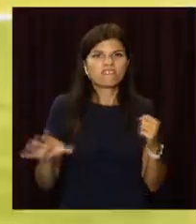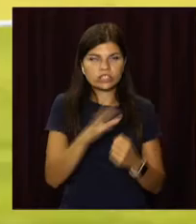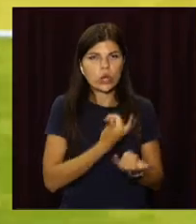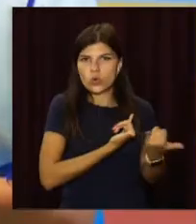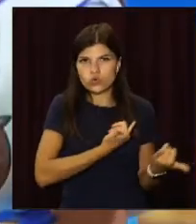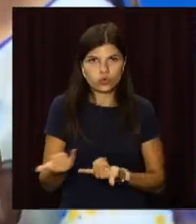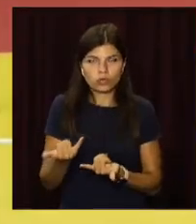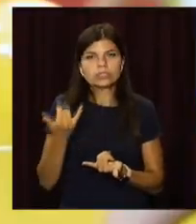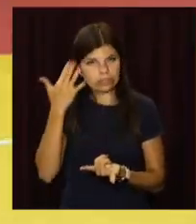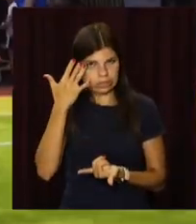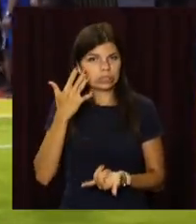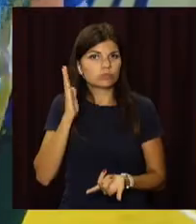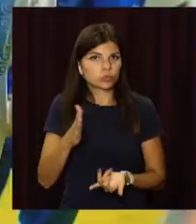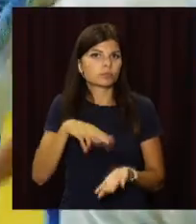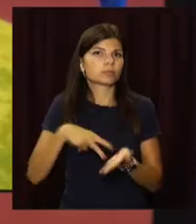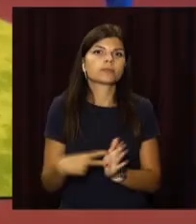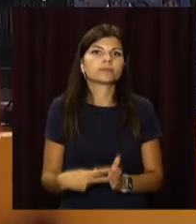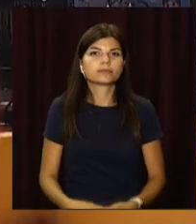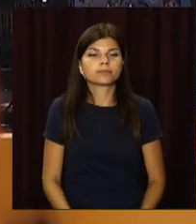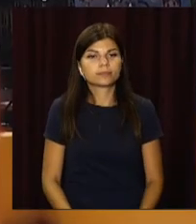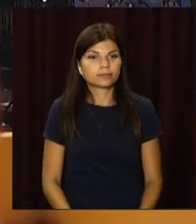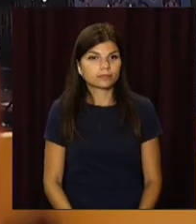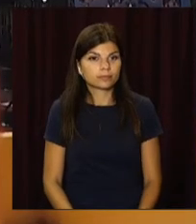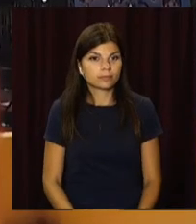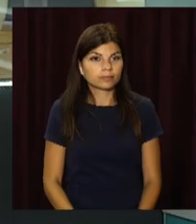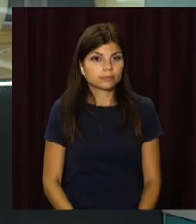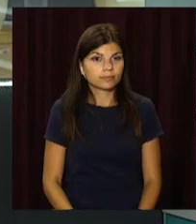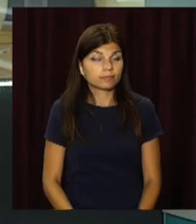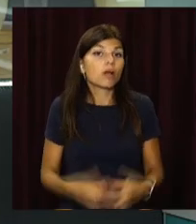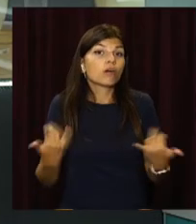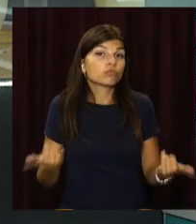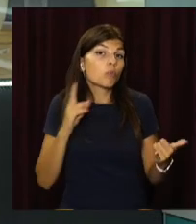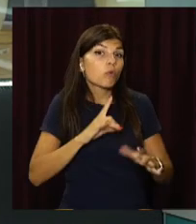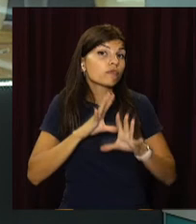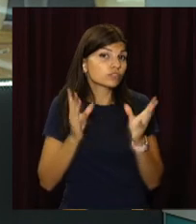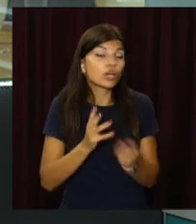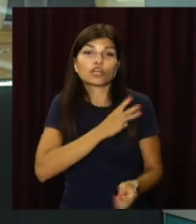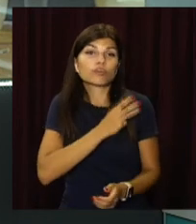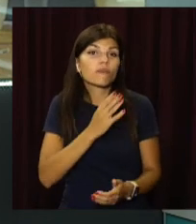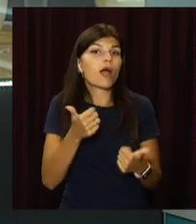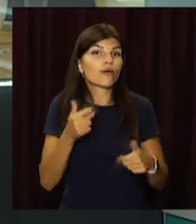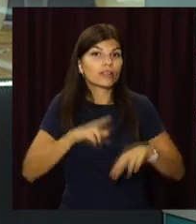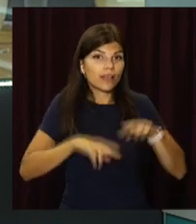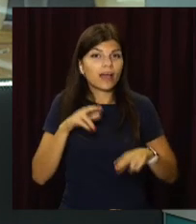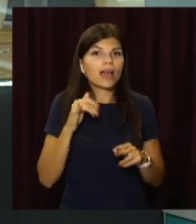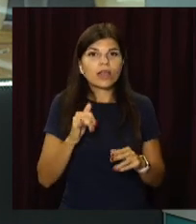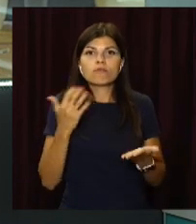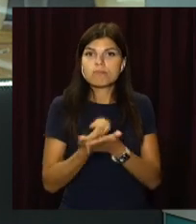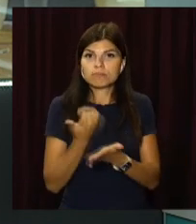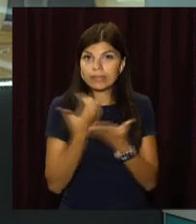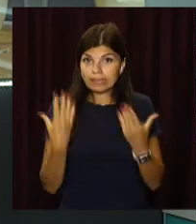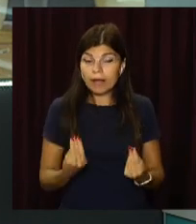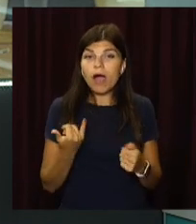створять для всіх. Марія Требушенко, Роман Вишинов, Open News, телеканал «Відкритий». На цьому у мене все. Бажаю вам гарного настрою